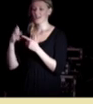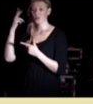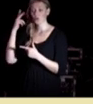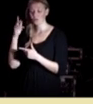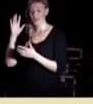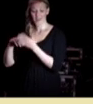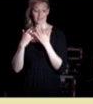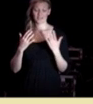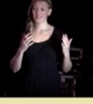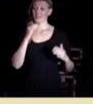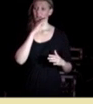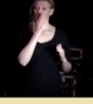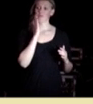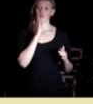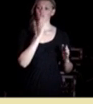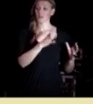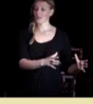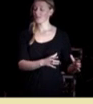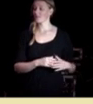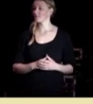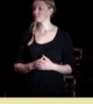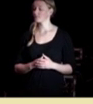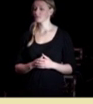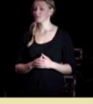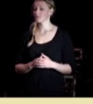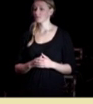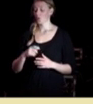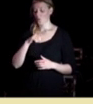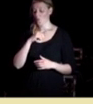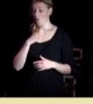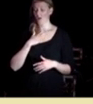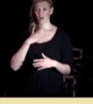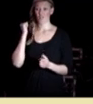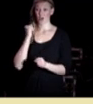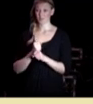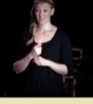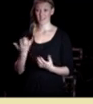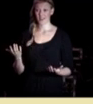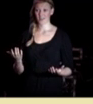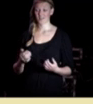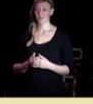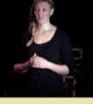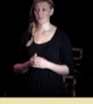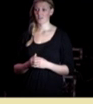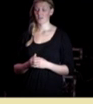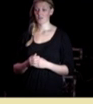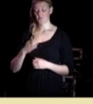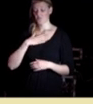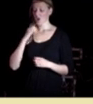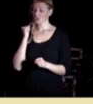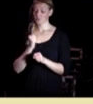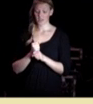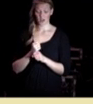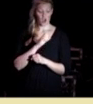den generelle befolkningen på dette området? Og i så fall, er vi villige til å akseptere det? Altså, er vi villige til å si at vi får